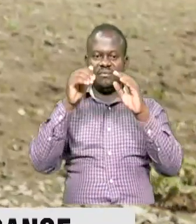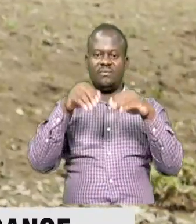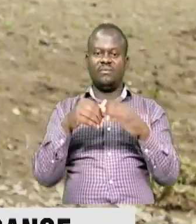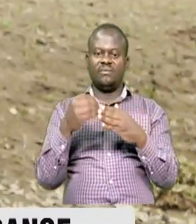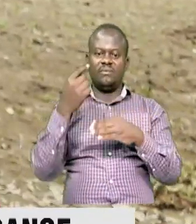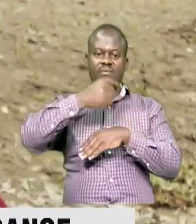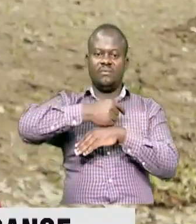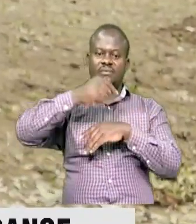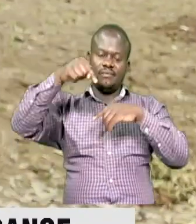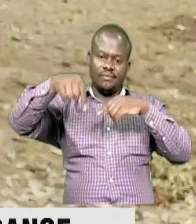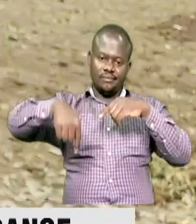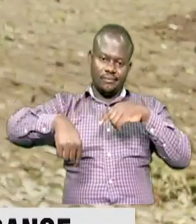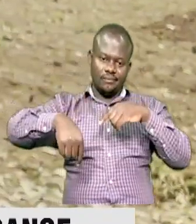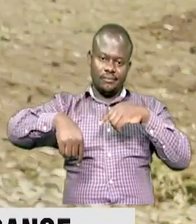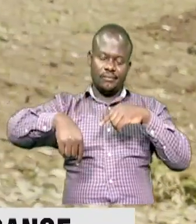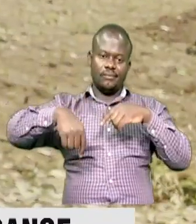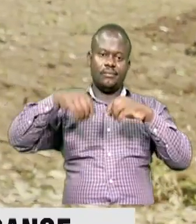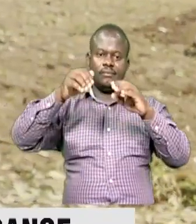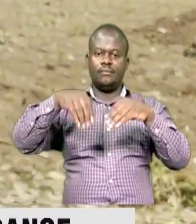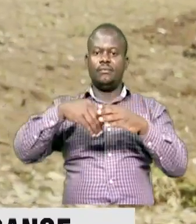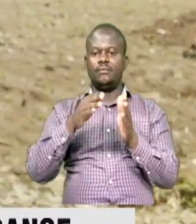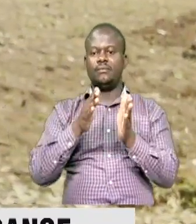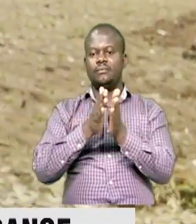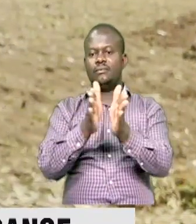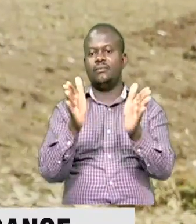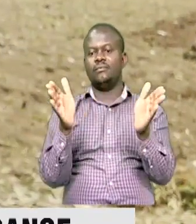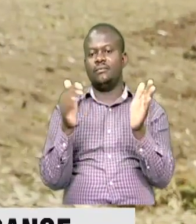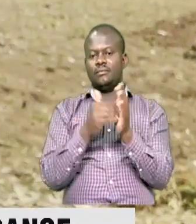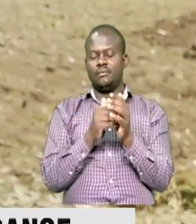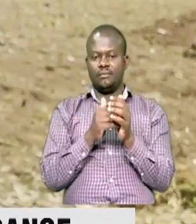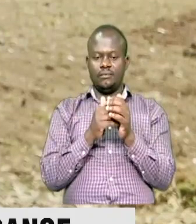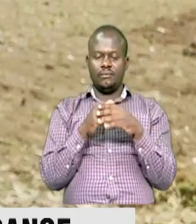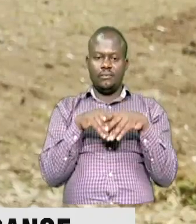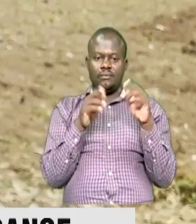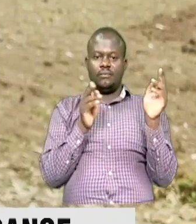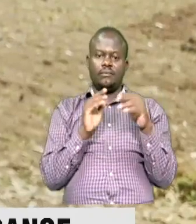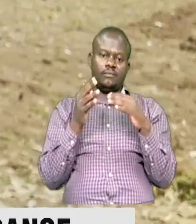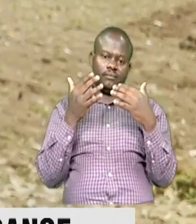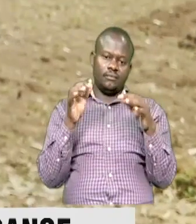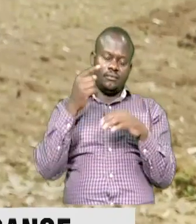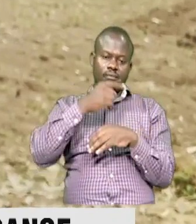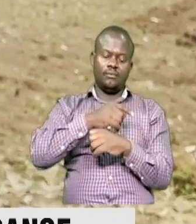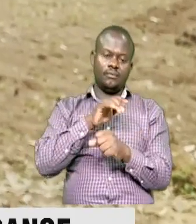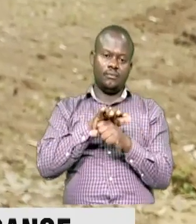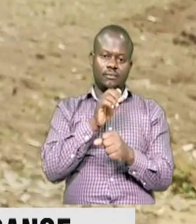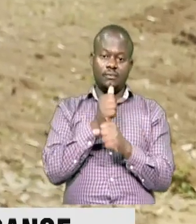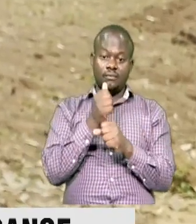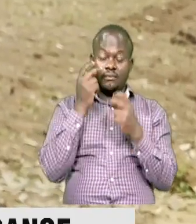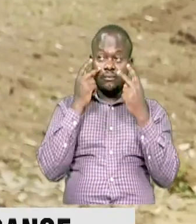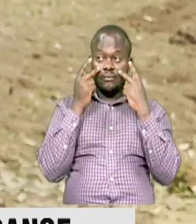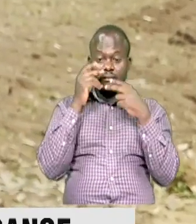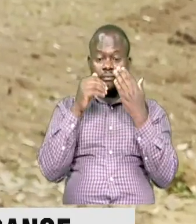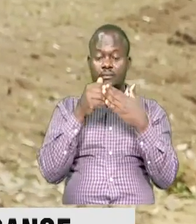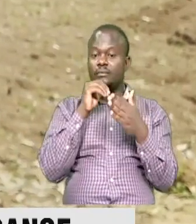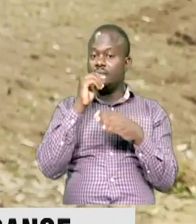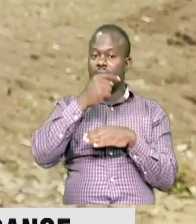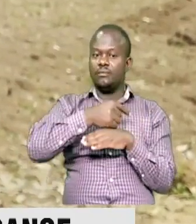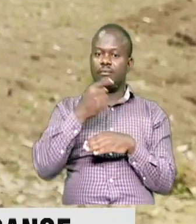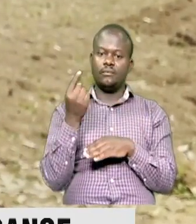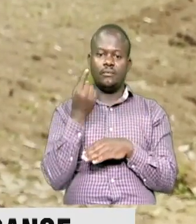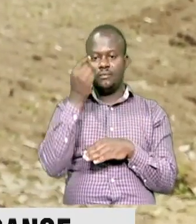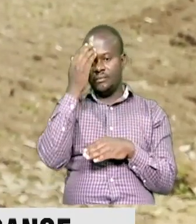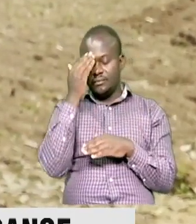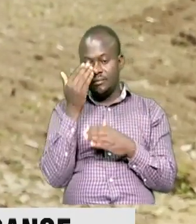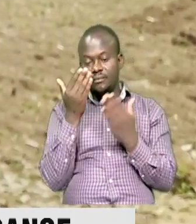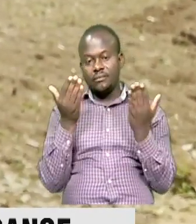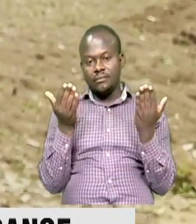munsi w'umuganda rusange ariko nubundi cyari kimaze iminsi gikorwa murabibona ko atari umunsi ukozwe honyine se ko umunsi